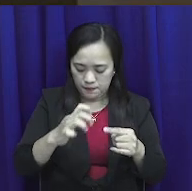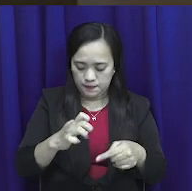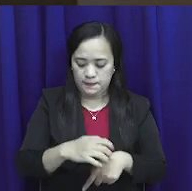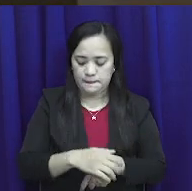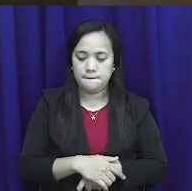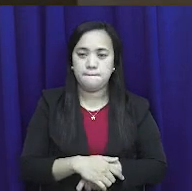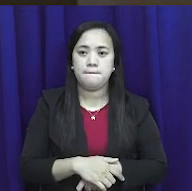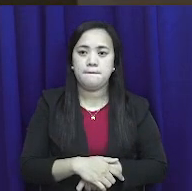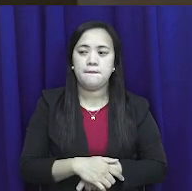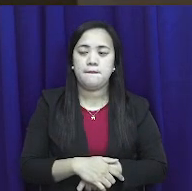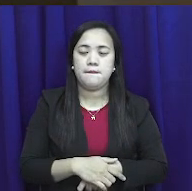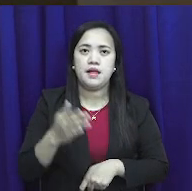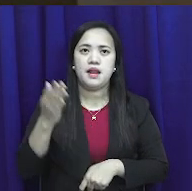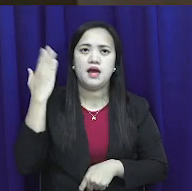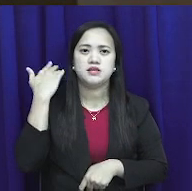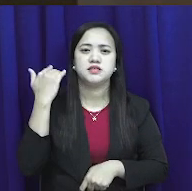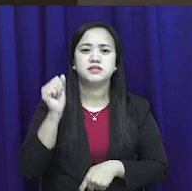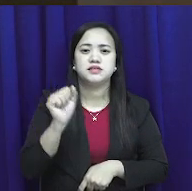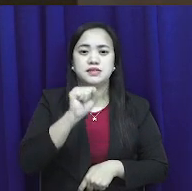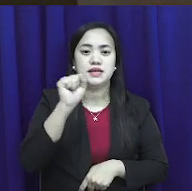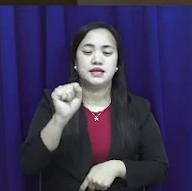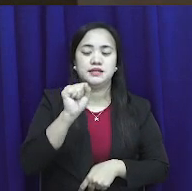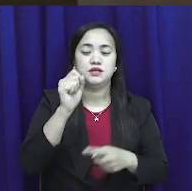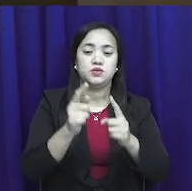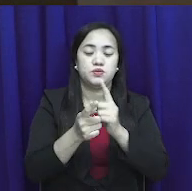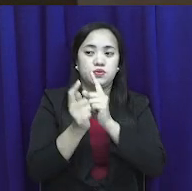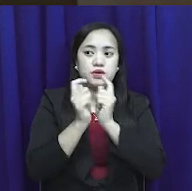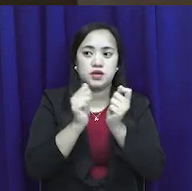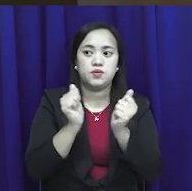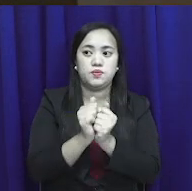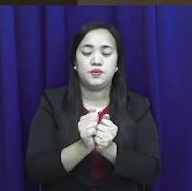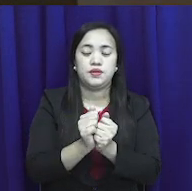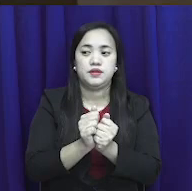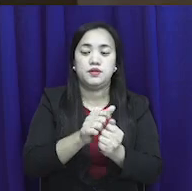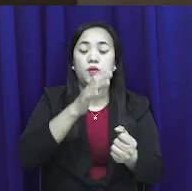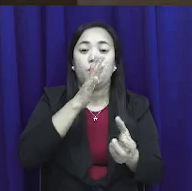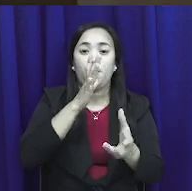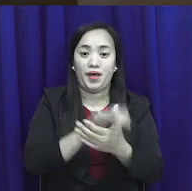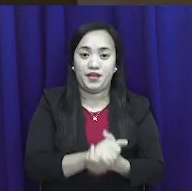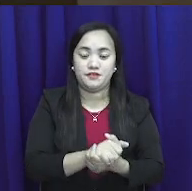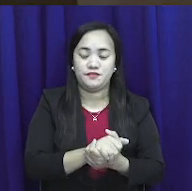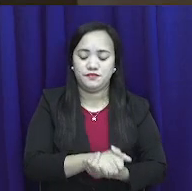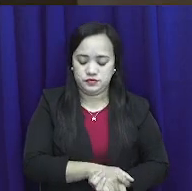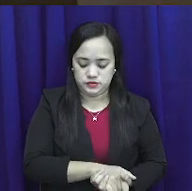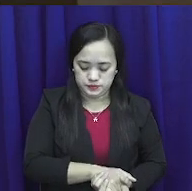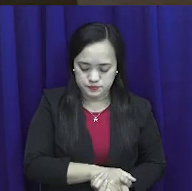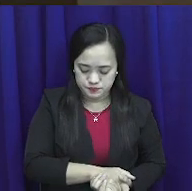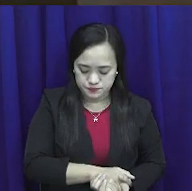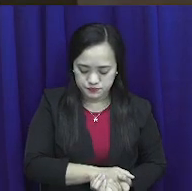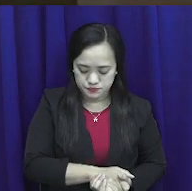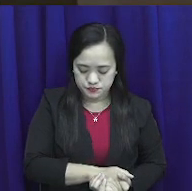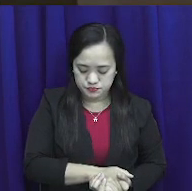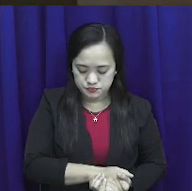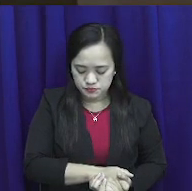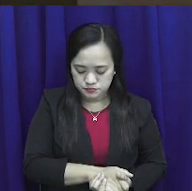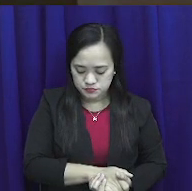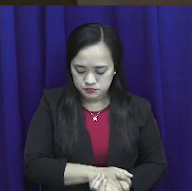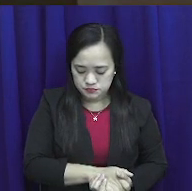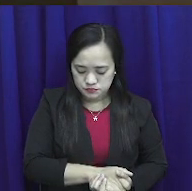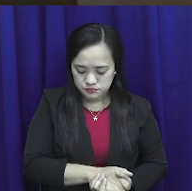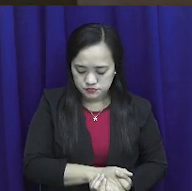last last Sunday together with Yung kanyang ah wife yung in-law ni Ma'am